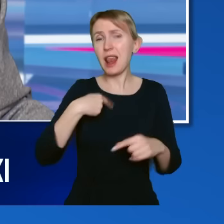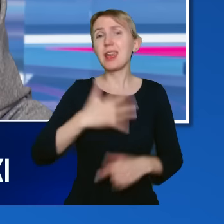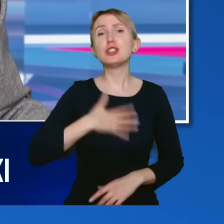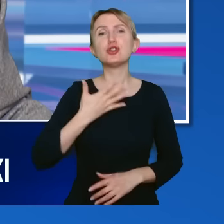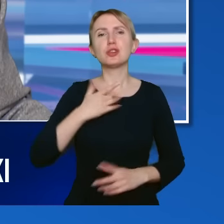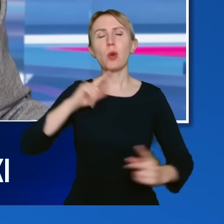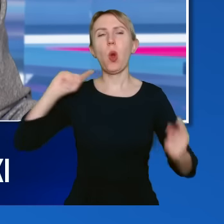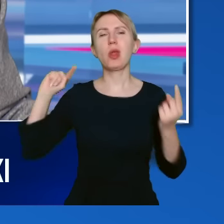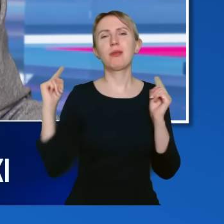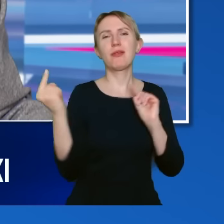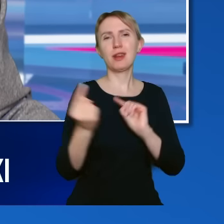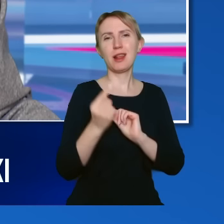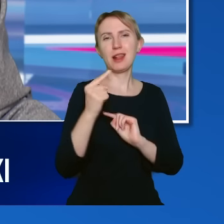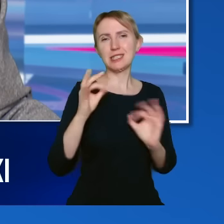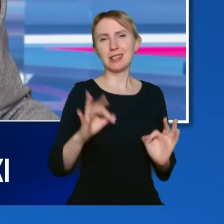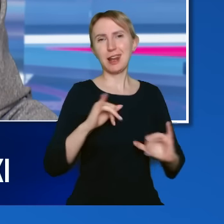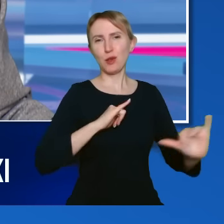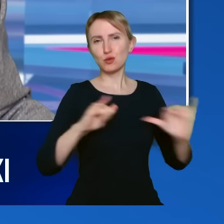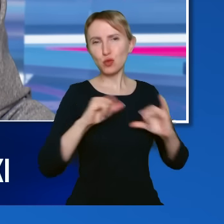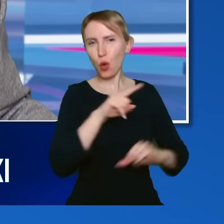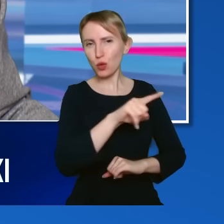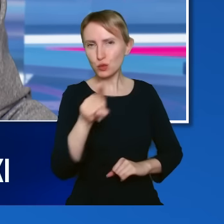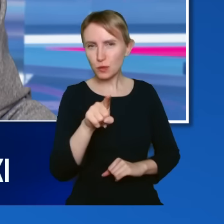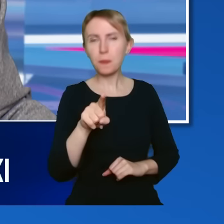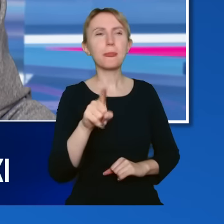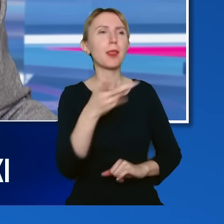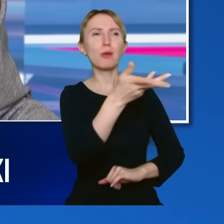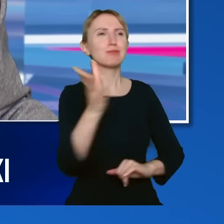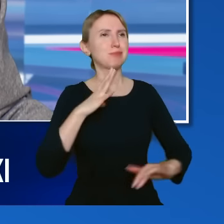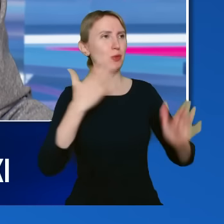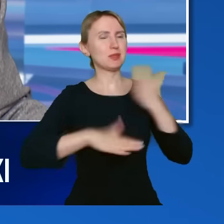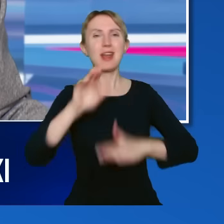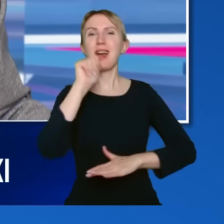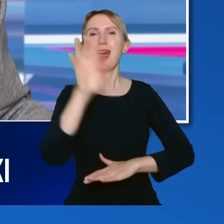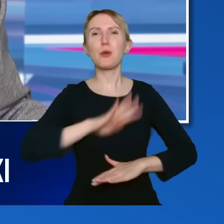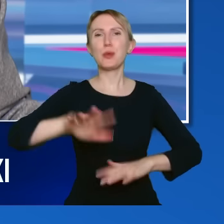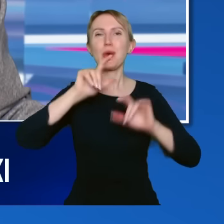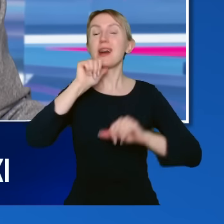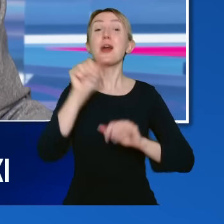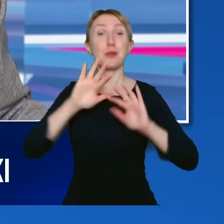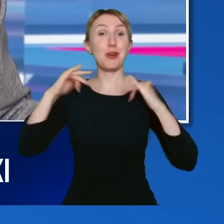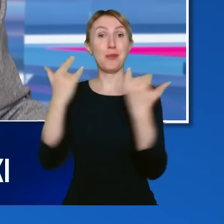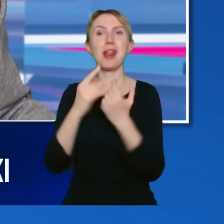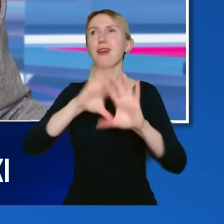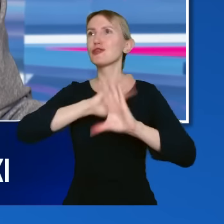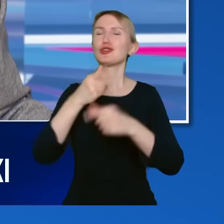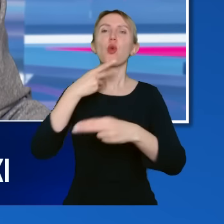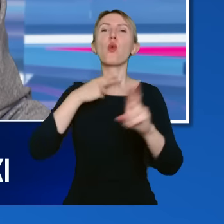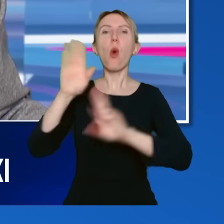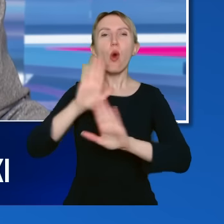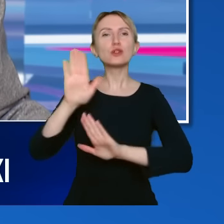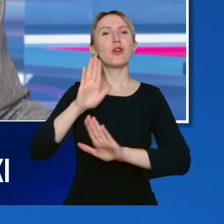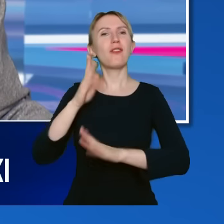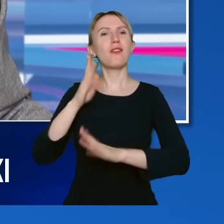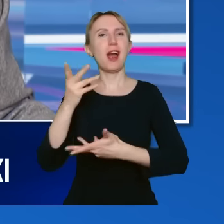kota ogonem przez obecnie rządzących, którzy przecież z entuzjazmem w Europarlamencie wszyscy jak jeden mąż głosowali, forsowali, prześcigali